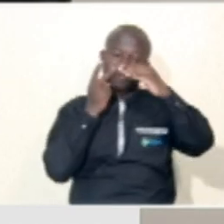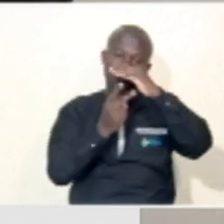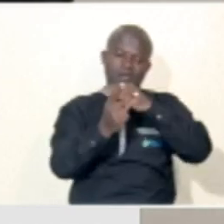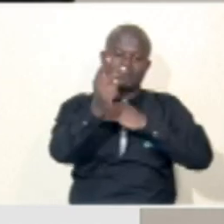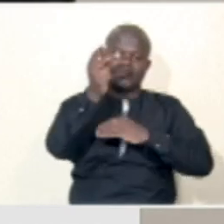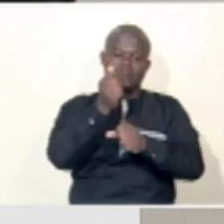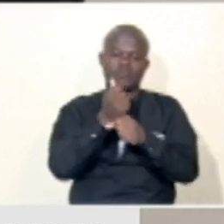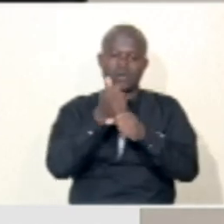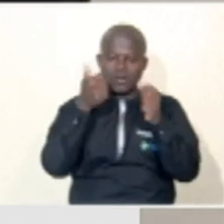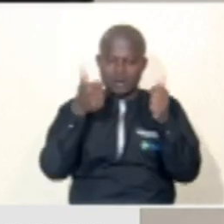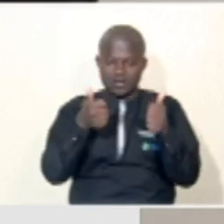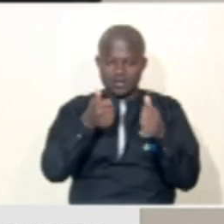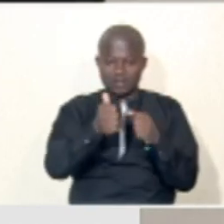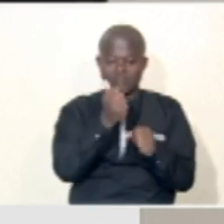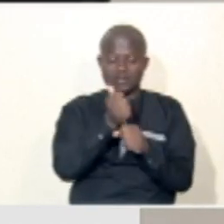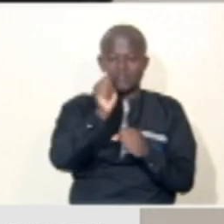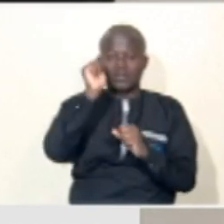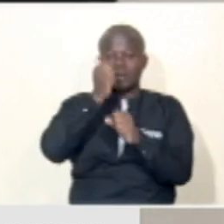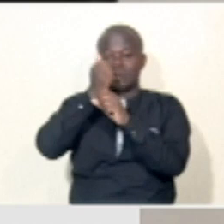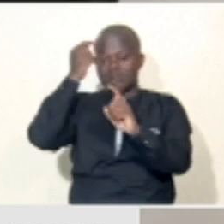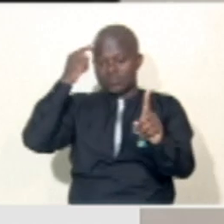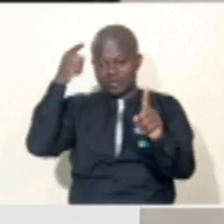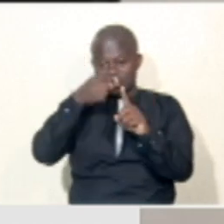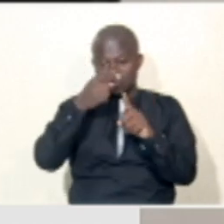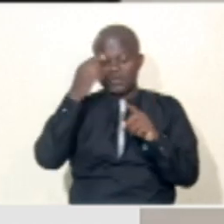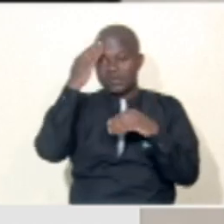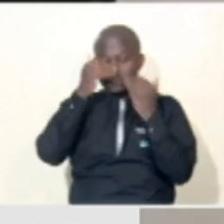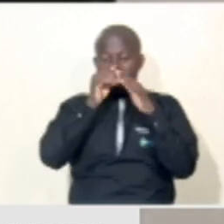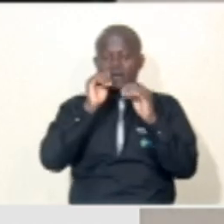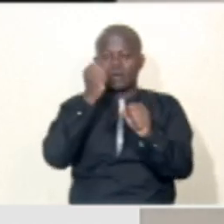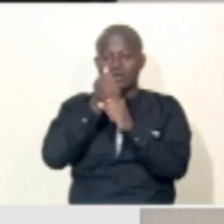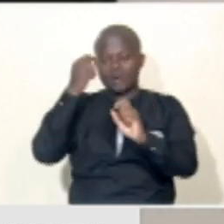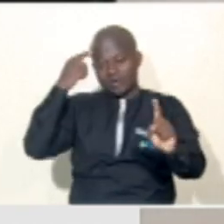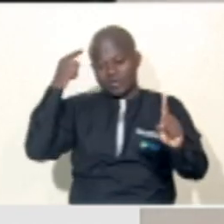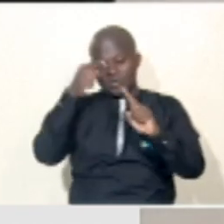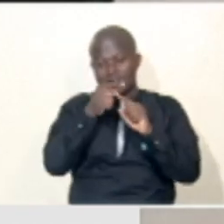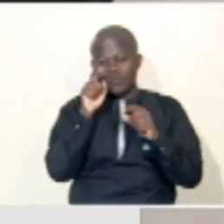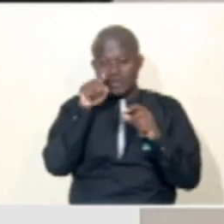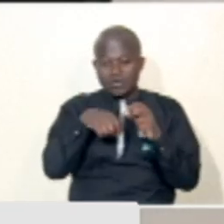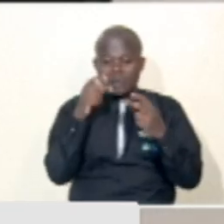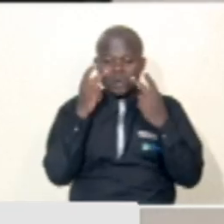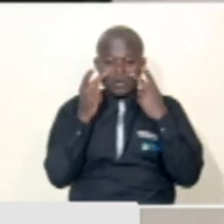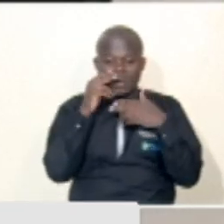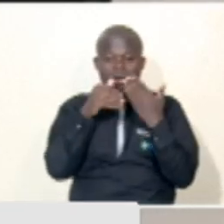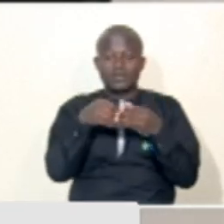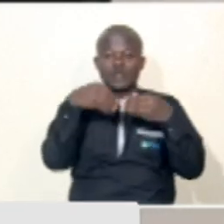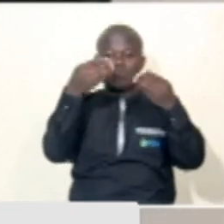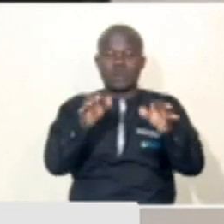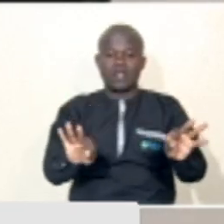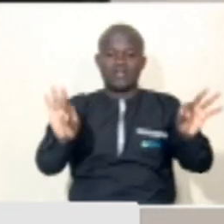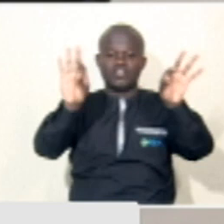ukanoza umurimo wawe ugakorera ku ntego. Gukorera ku ntego rero ni ukureba no guha